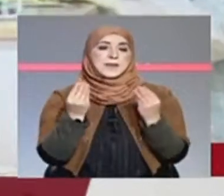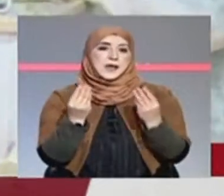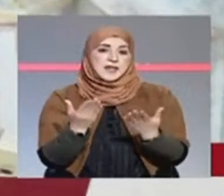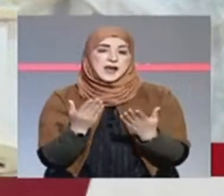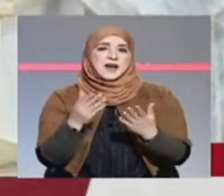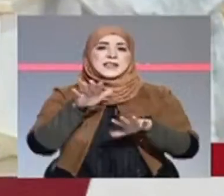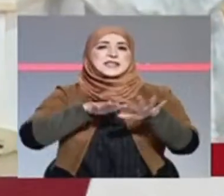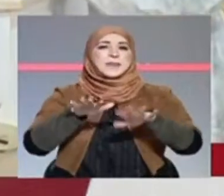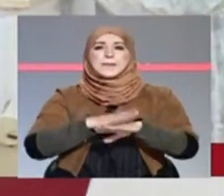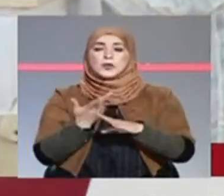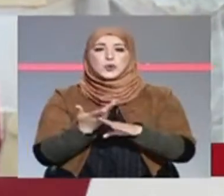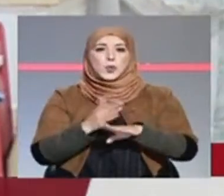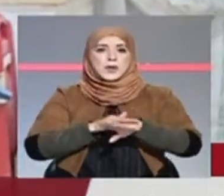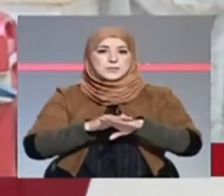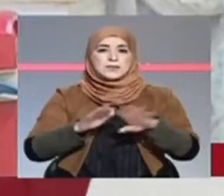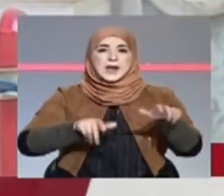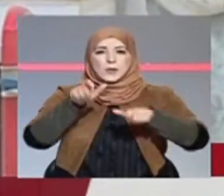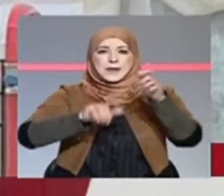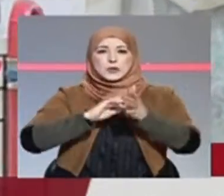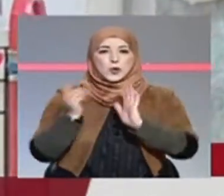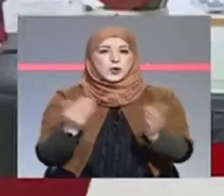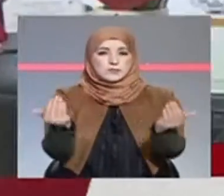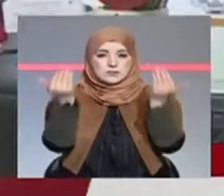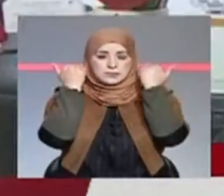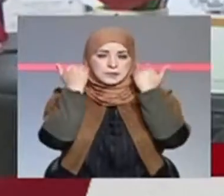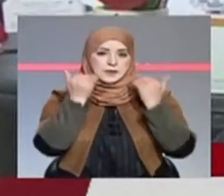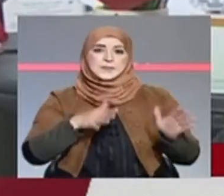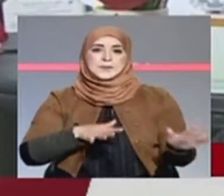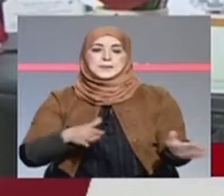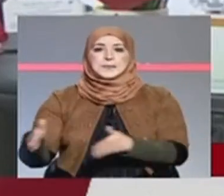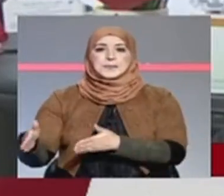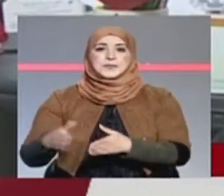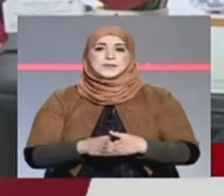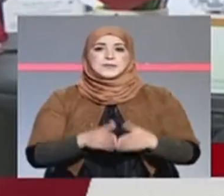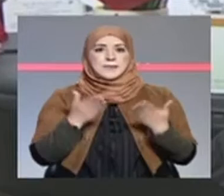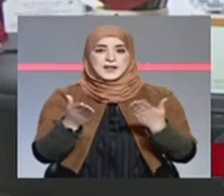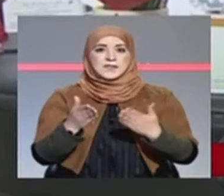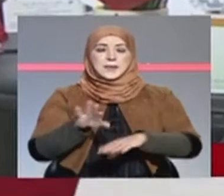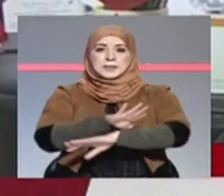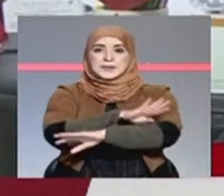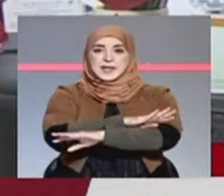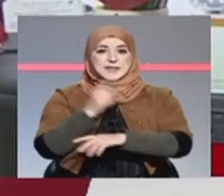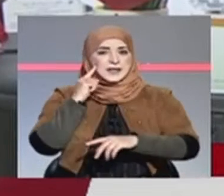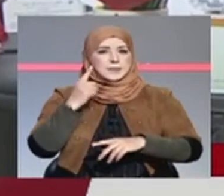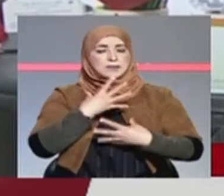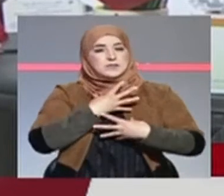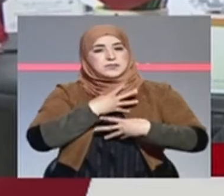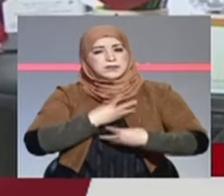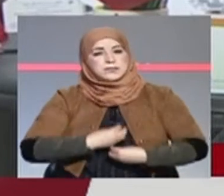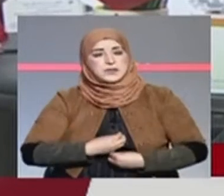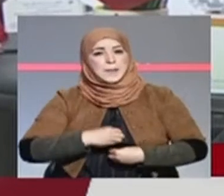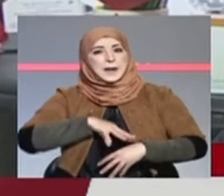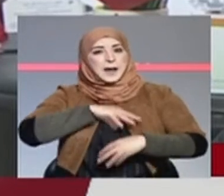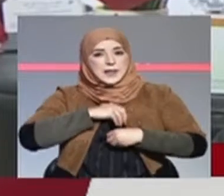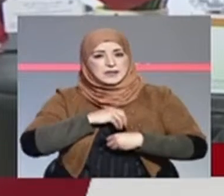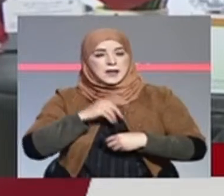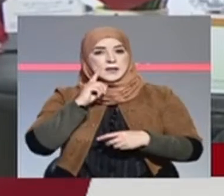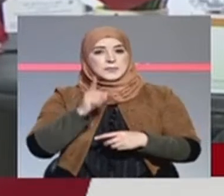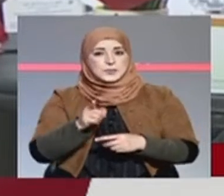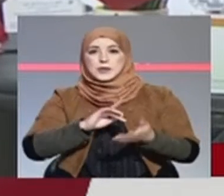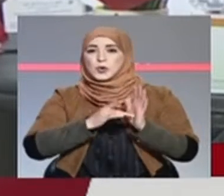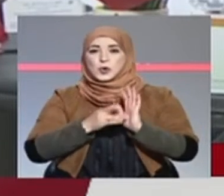لدى البعض في الحرب على الوباء بالاحباط اه كل